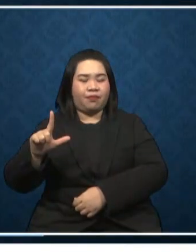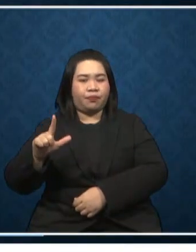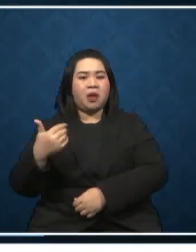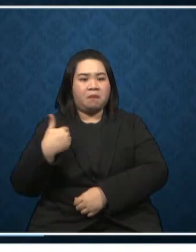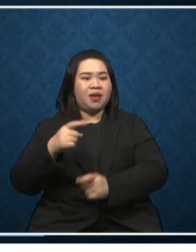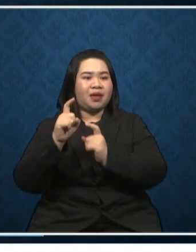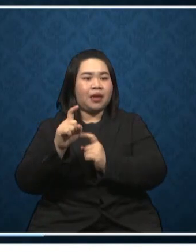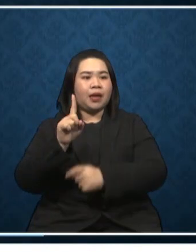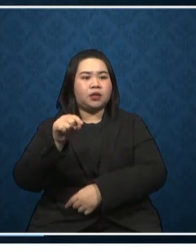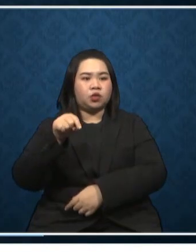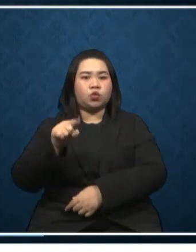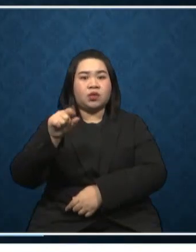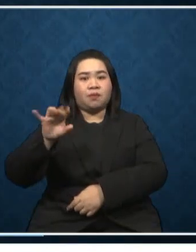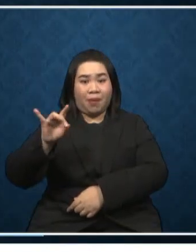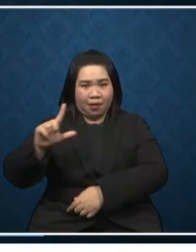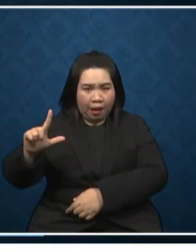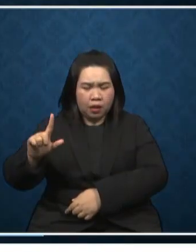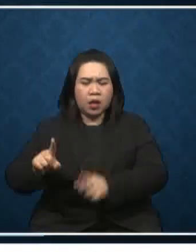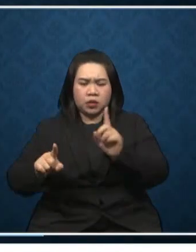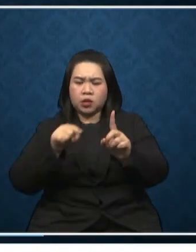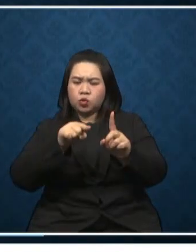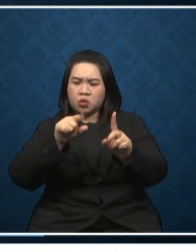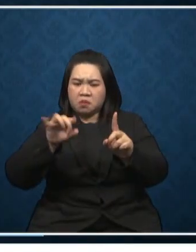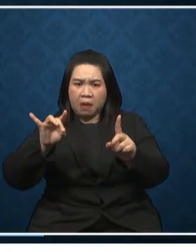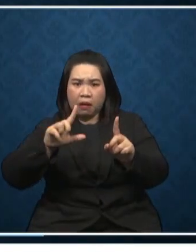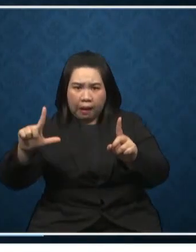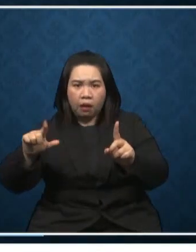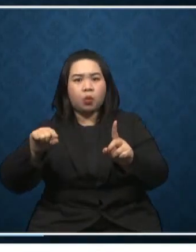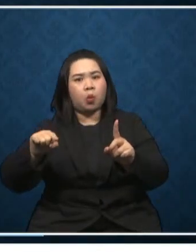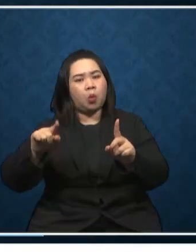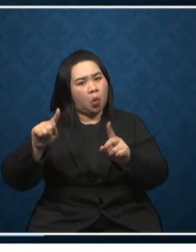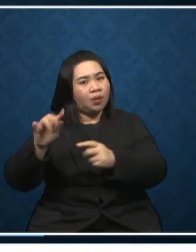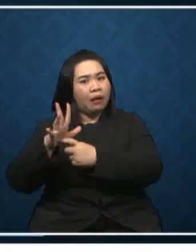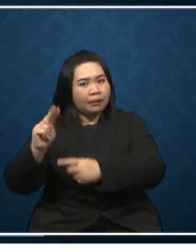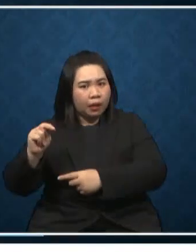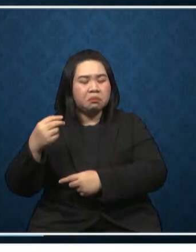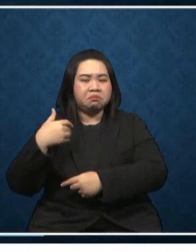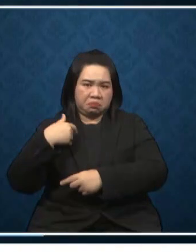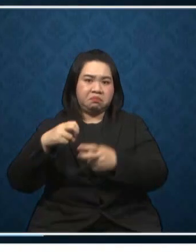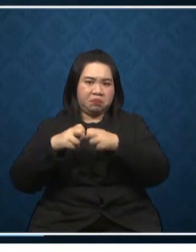ตัวได้เองจ leggingsกอนSTAND